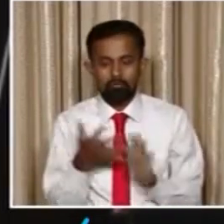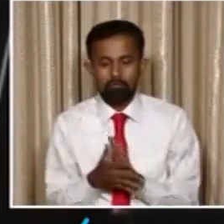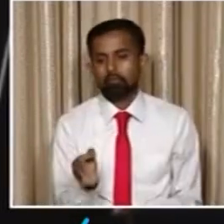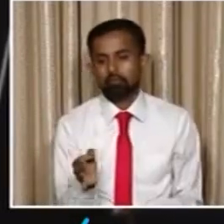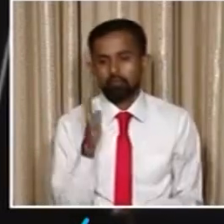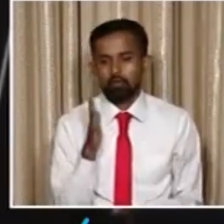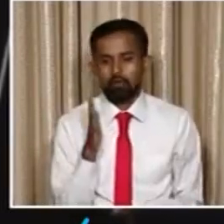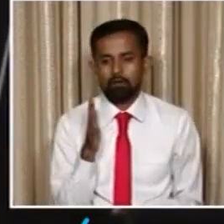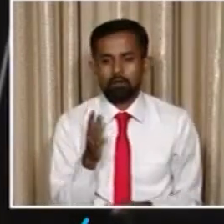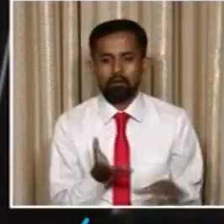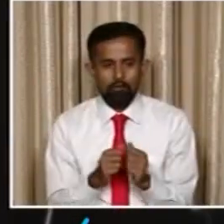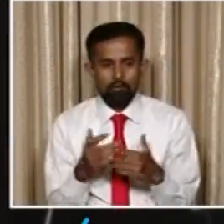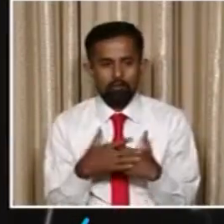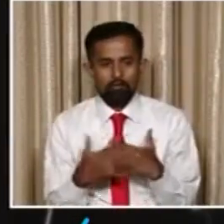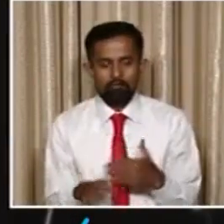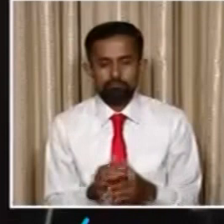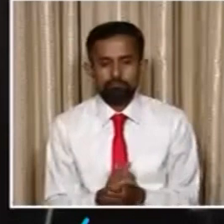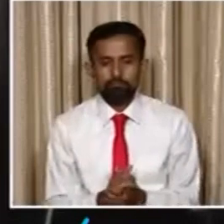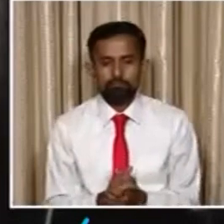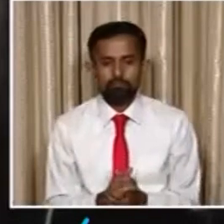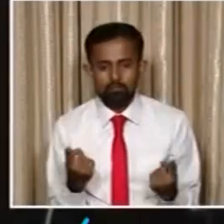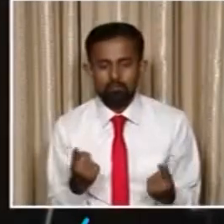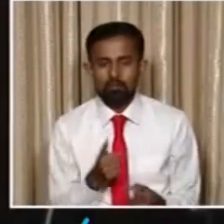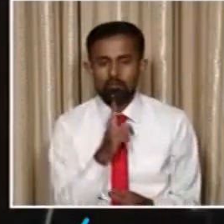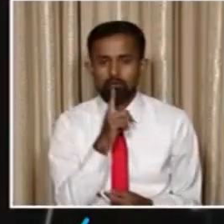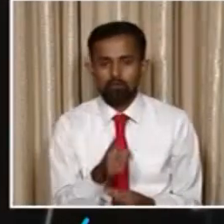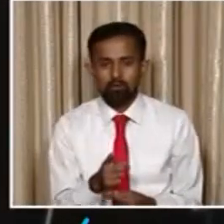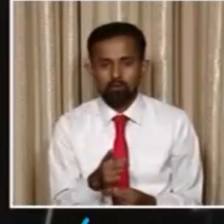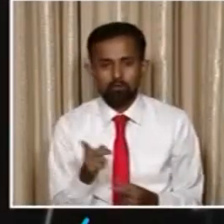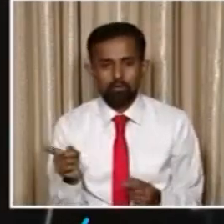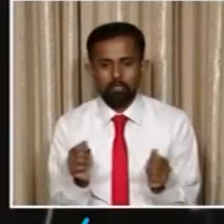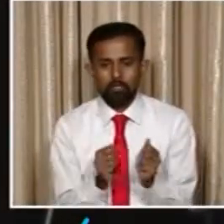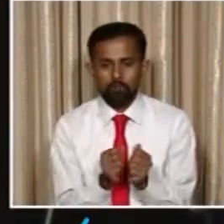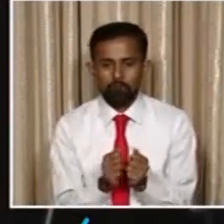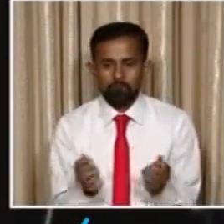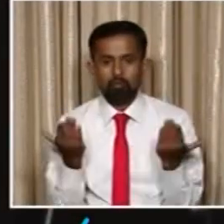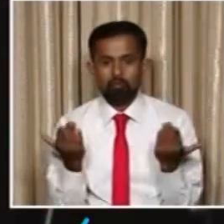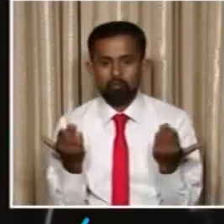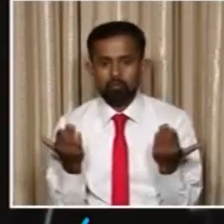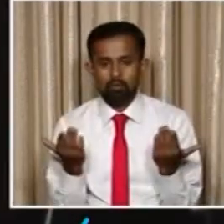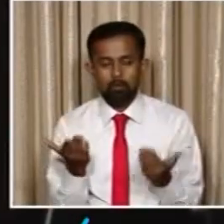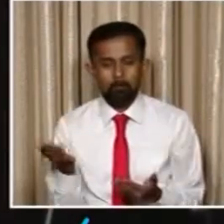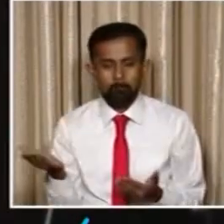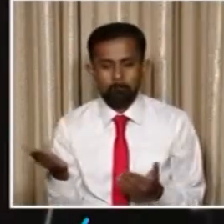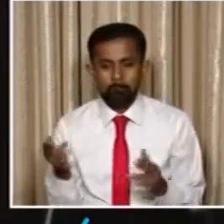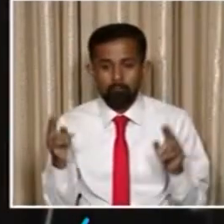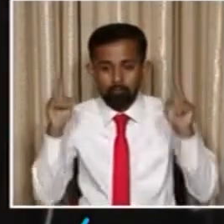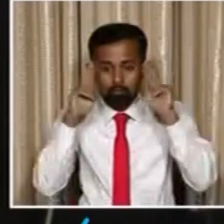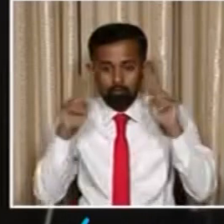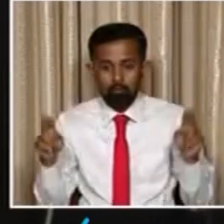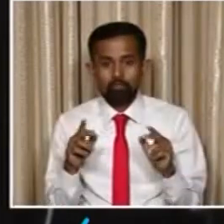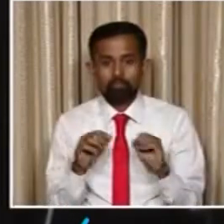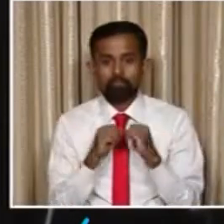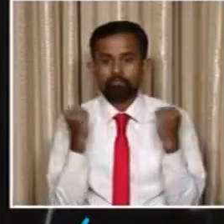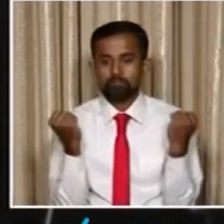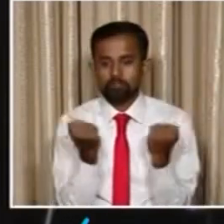තහනම් වෙලා අද රග තහනම් වෙලා ඒ නිසා මම ඉල්ලීමක් කරනවා මේ කටයුත්ත කිරීමේදී ගරු ඇමතුමා මේකෙදි ජාත්‍යන්තර ක්‍රීඩා සංගම්